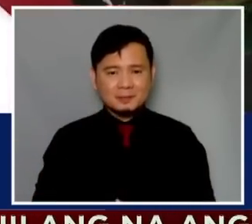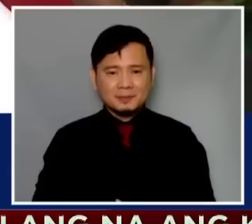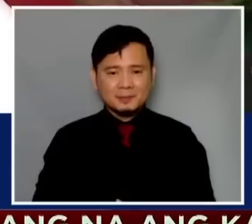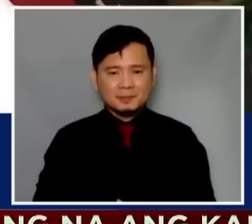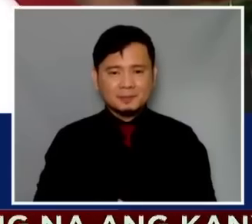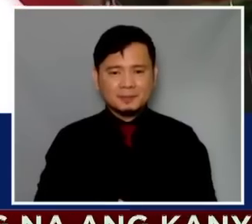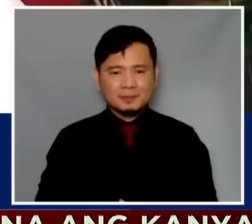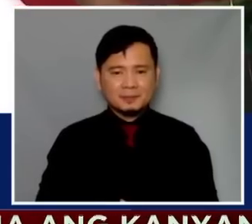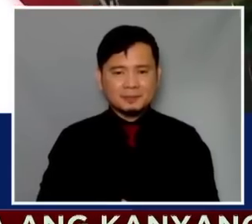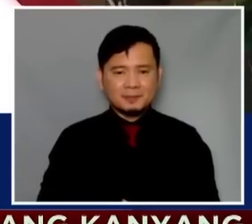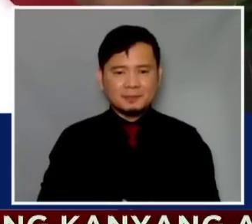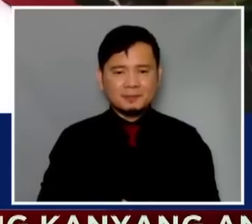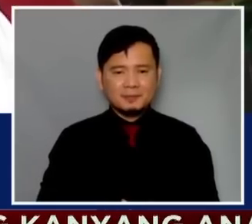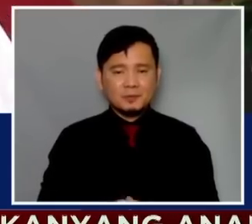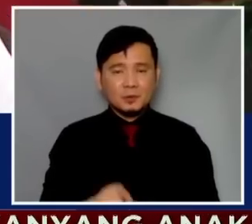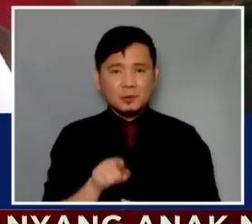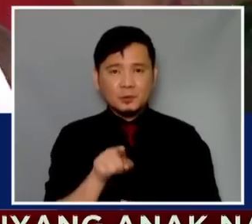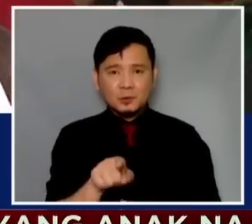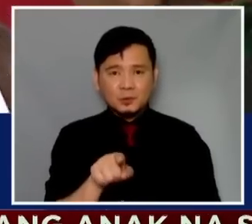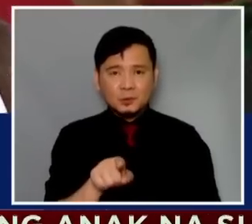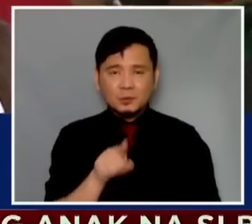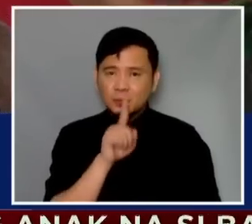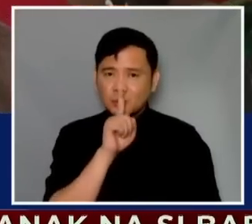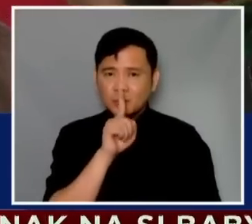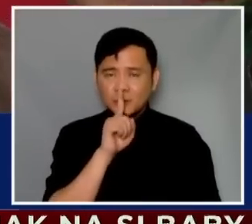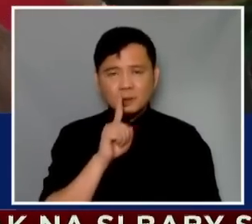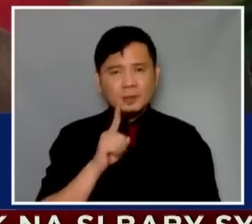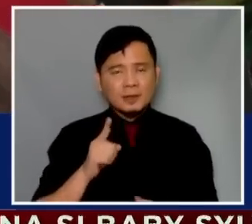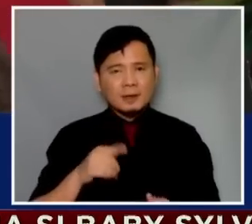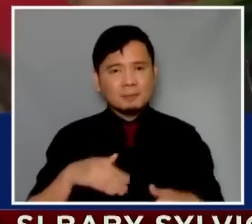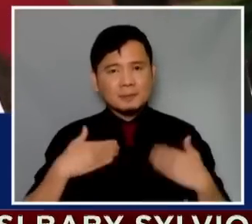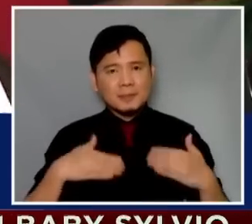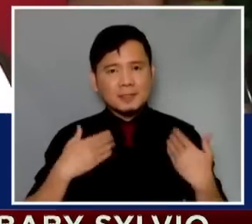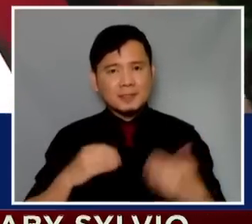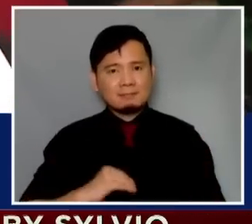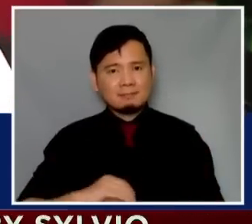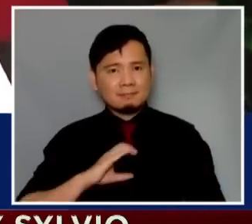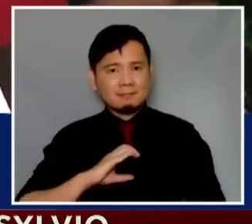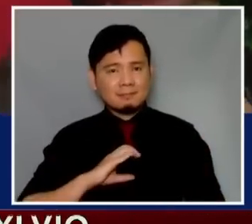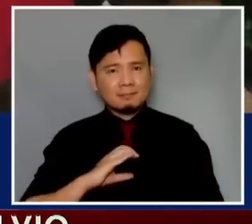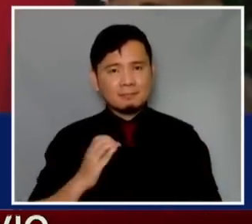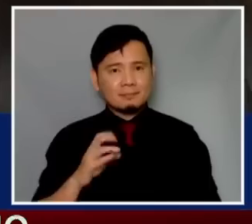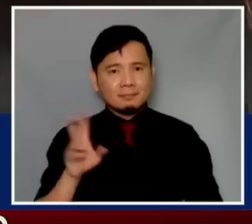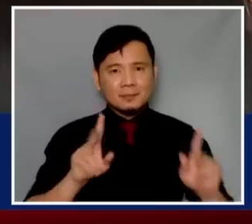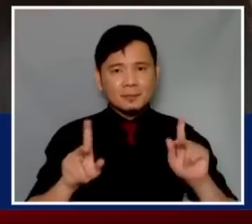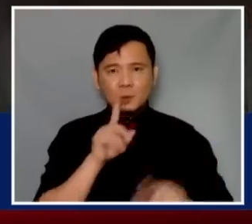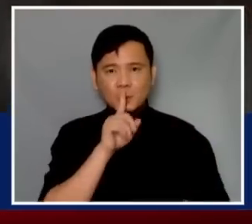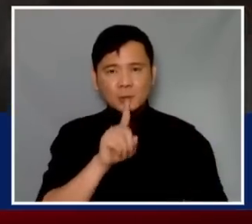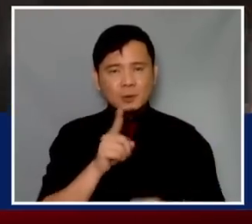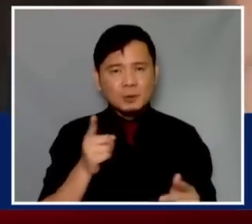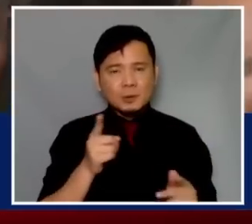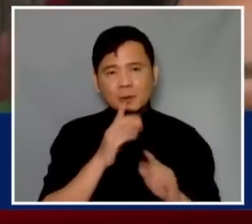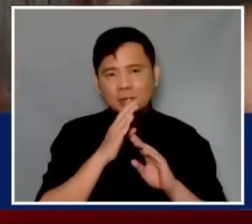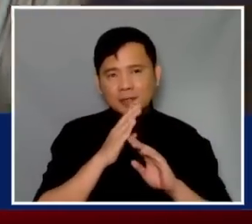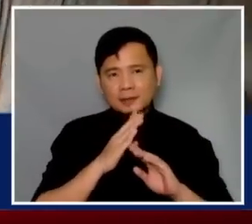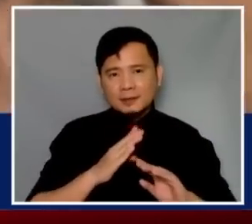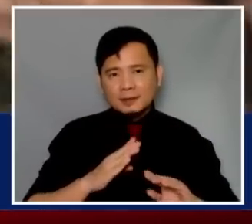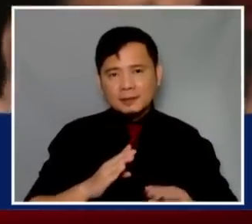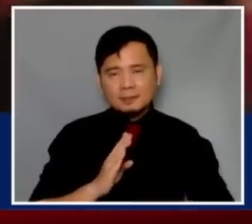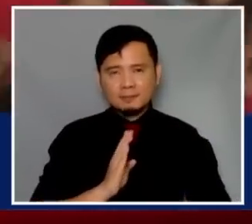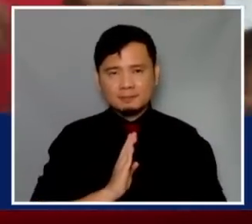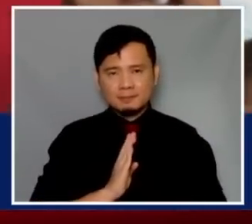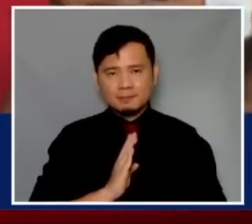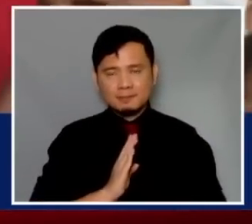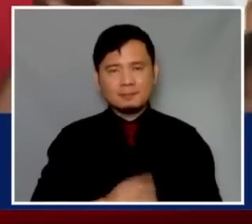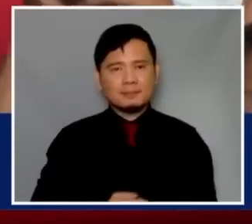So matutuwa ka talaga na tahimik lang pala ang tao talaga. Pilipinas! Pero ang